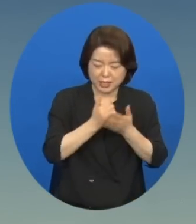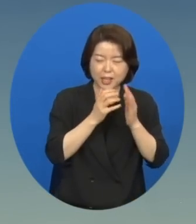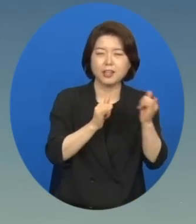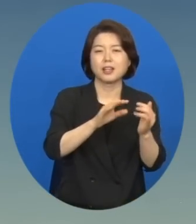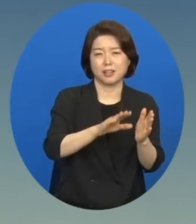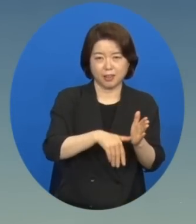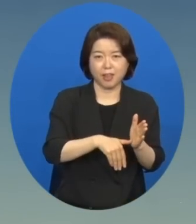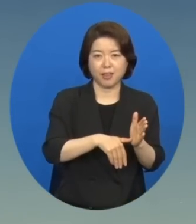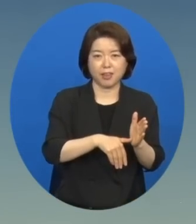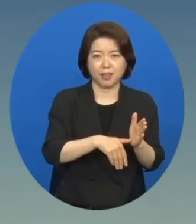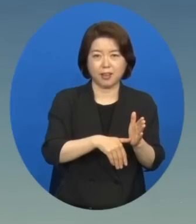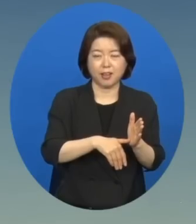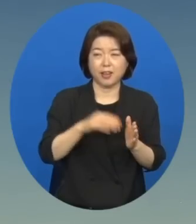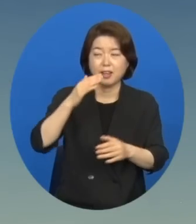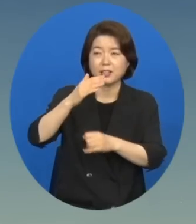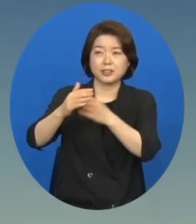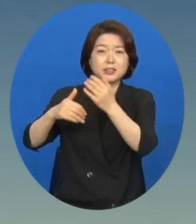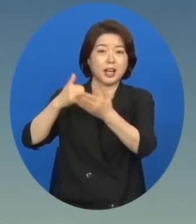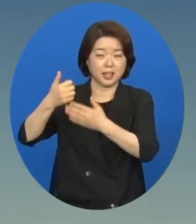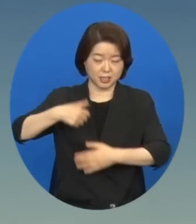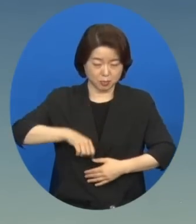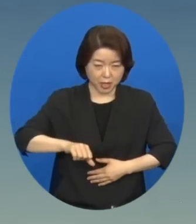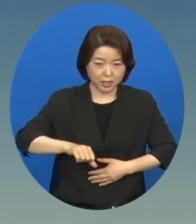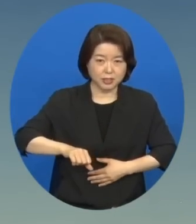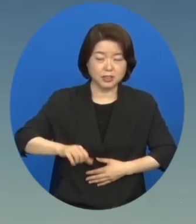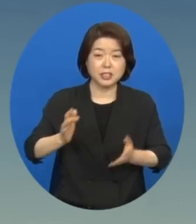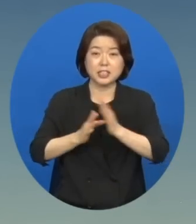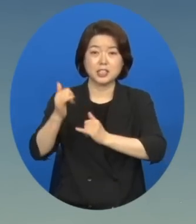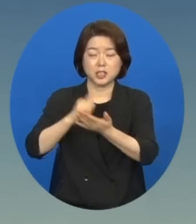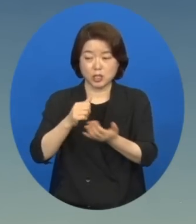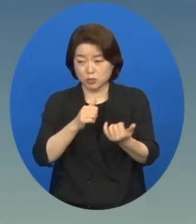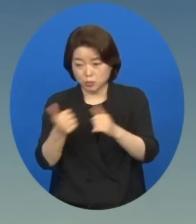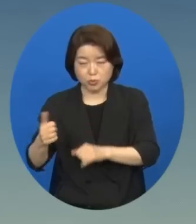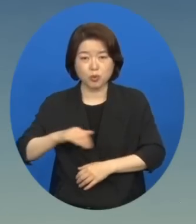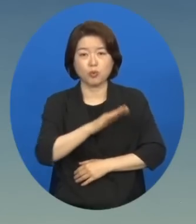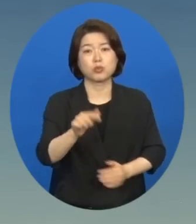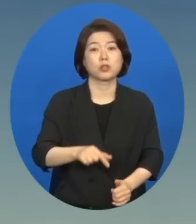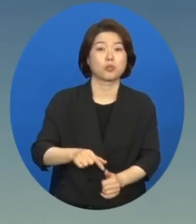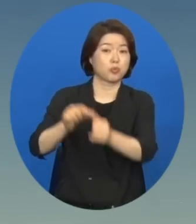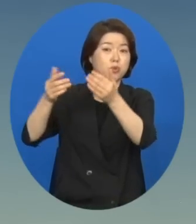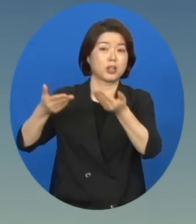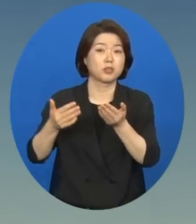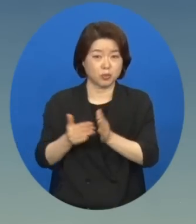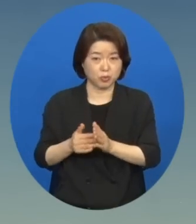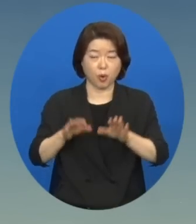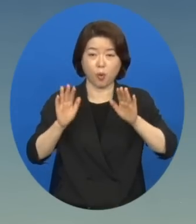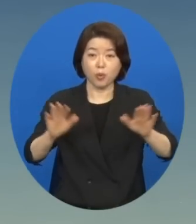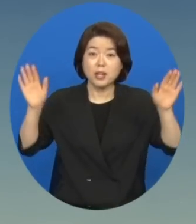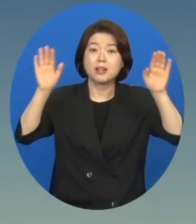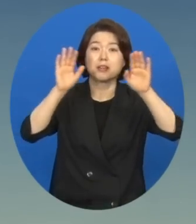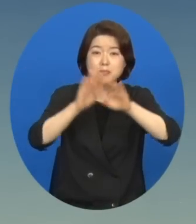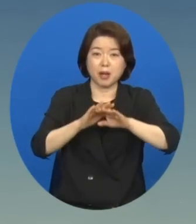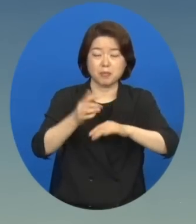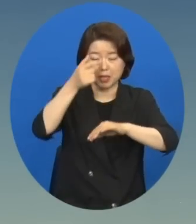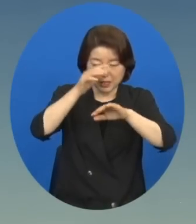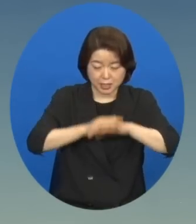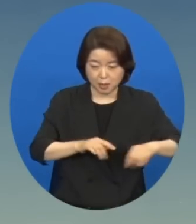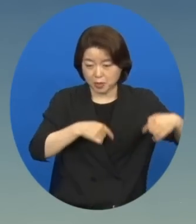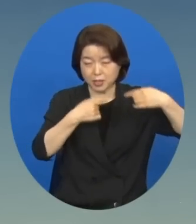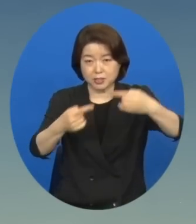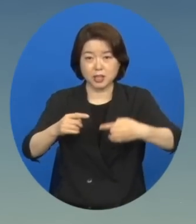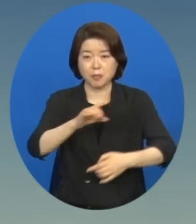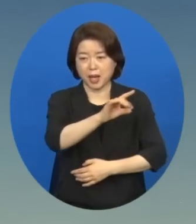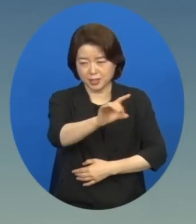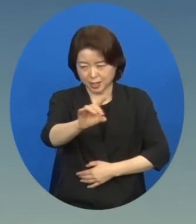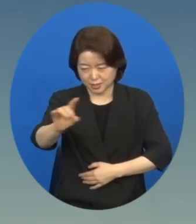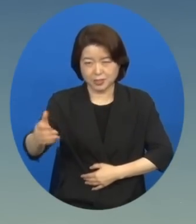때 그 아들 예수께서 죽으심으로 우리를 건지셨어요. 그래서 오늘 이 밤에 예배의 자리에 나온 우리 한